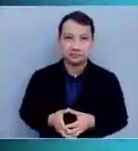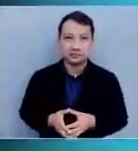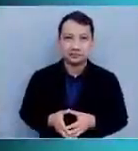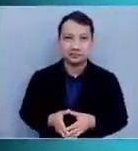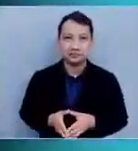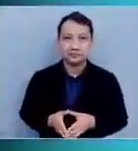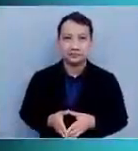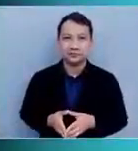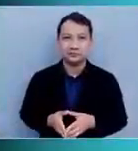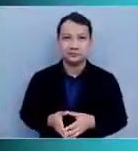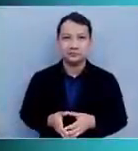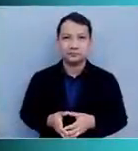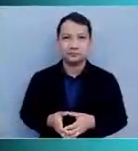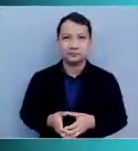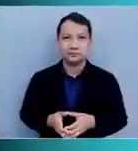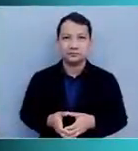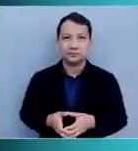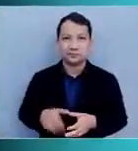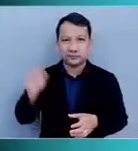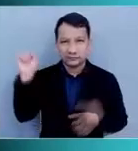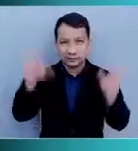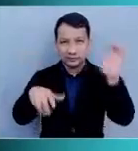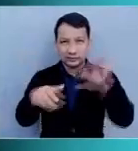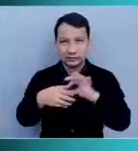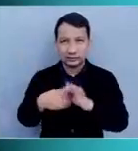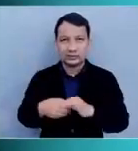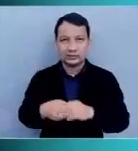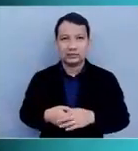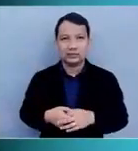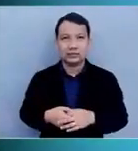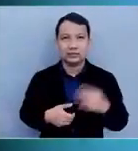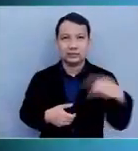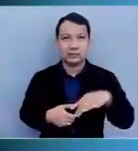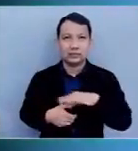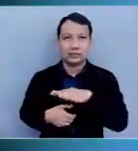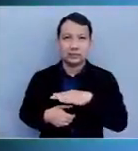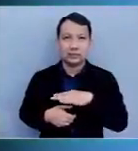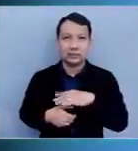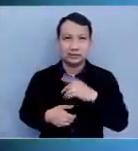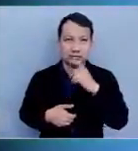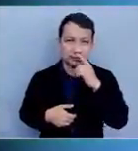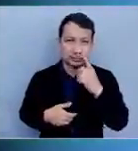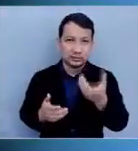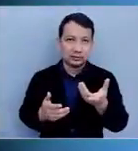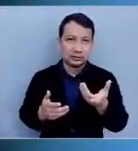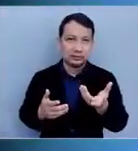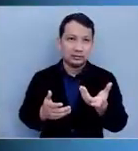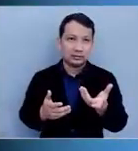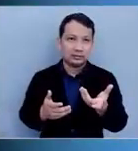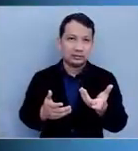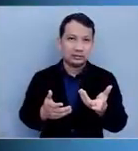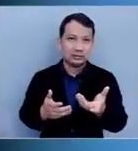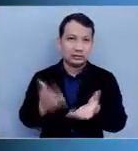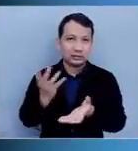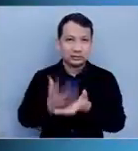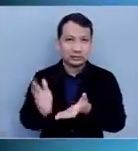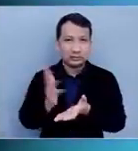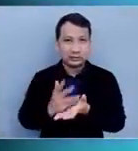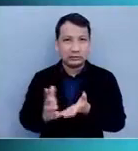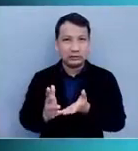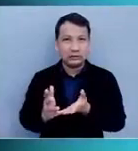Lahat ng gamit itinapon sa pool. Lahat ng basura nila. Ayan, pinag-alakan. Tables